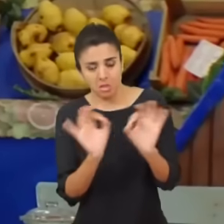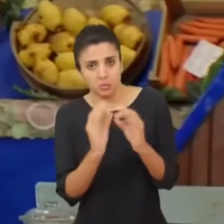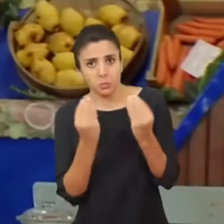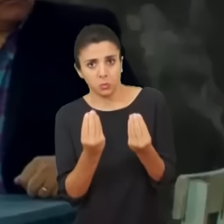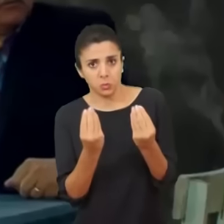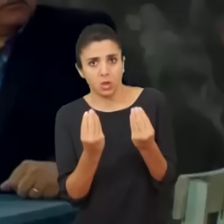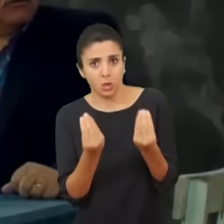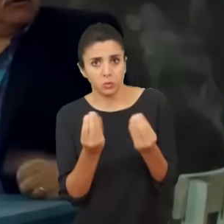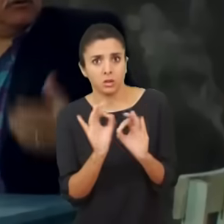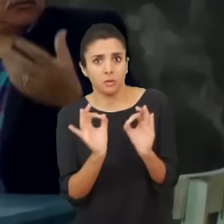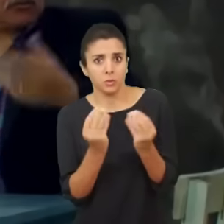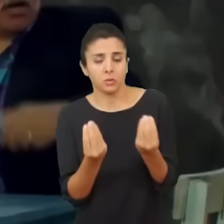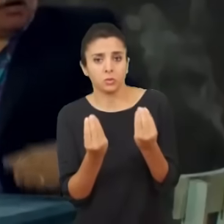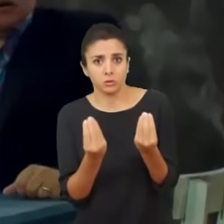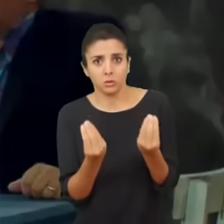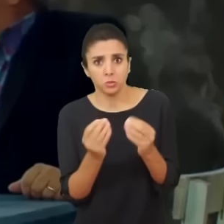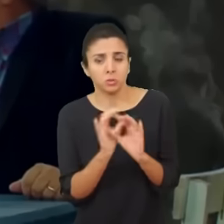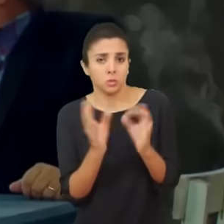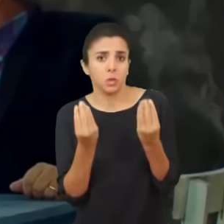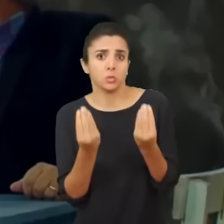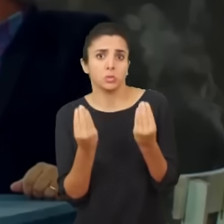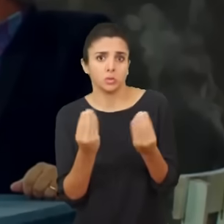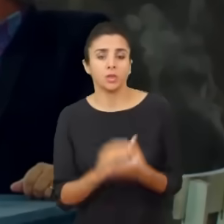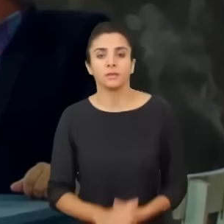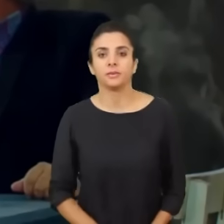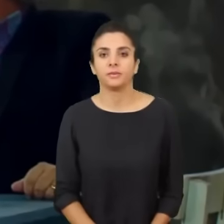Çok güzel ya. Tabii. Çok güzel ya. Al.